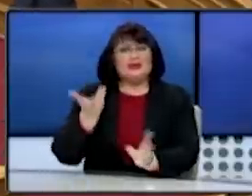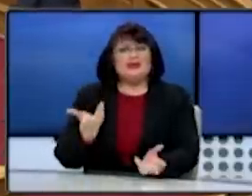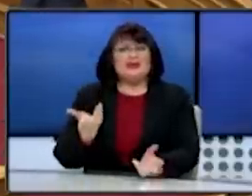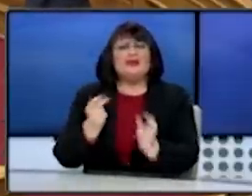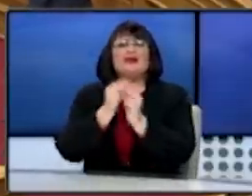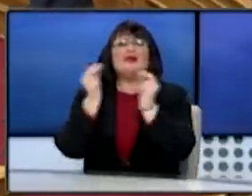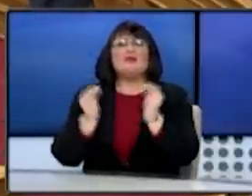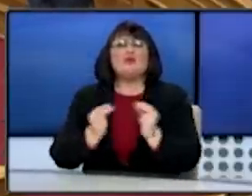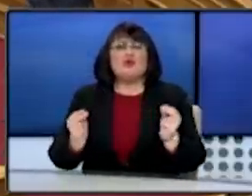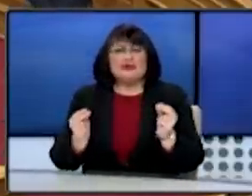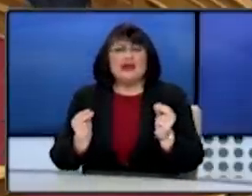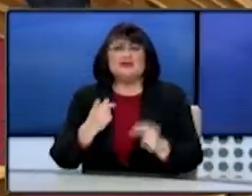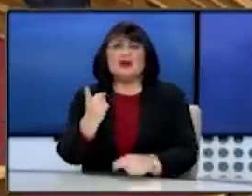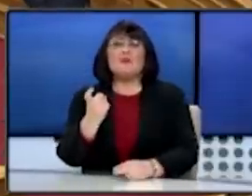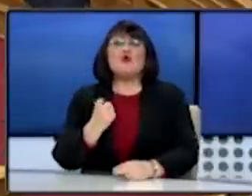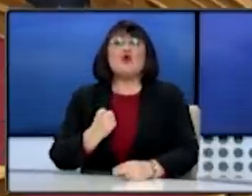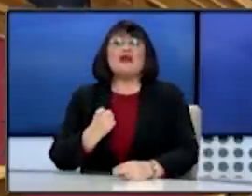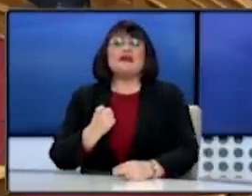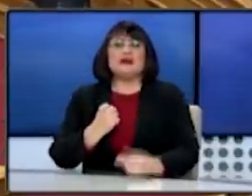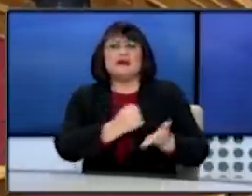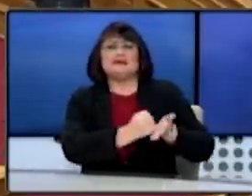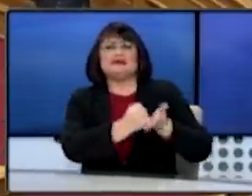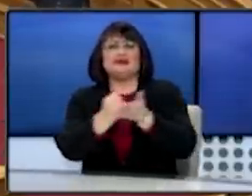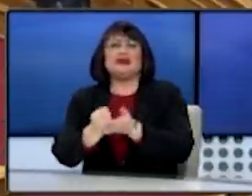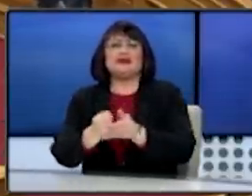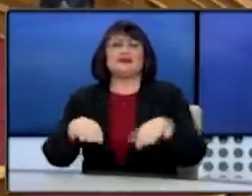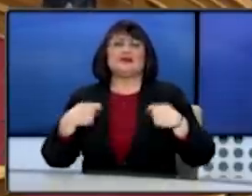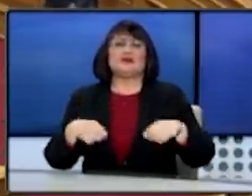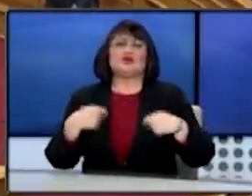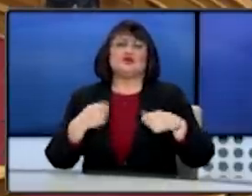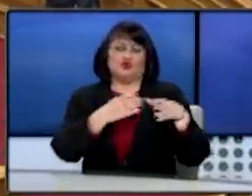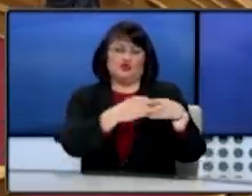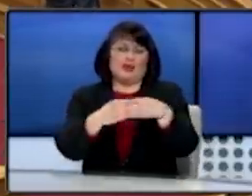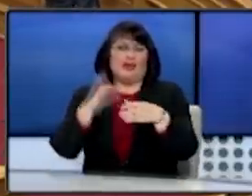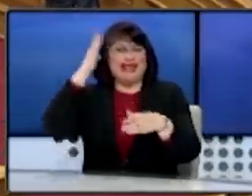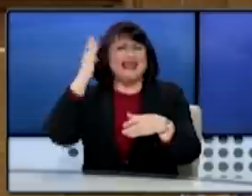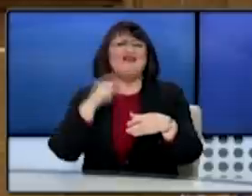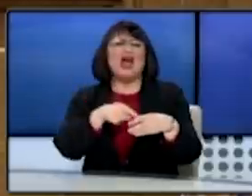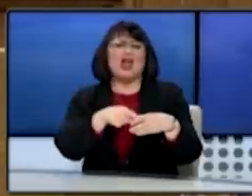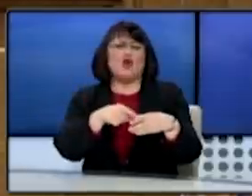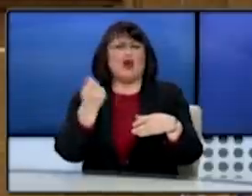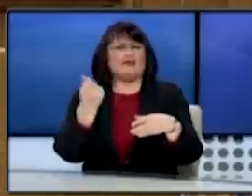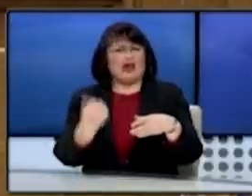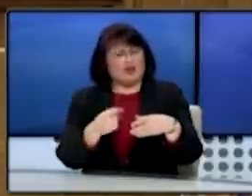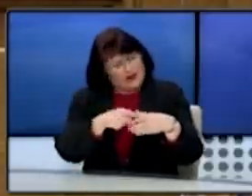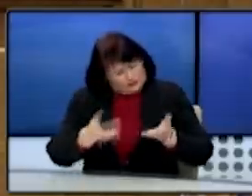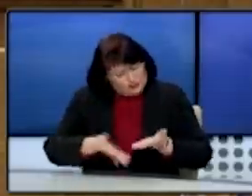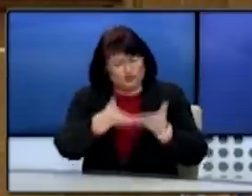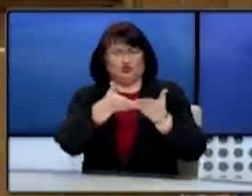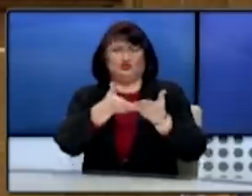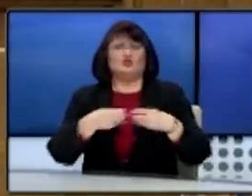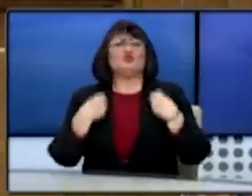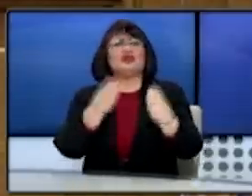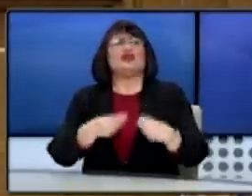το αποτέλεσμα της προκλητικής στήριξης των ισχυρών μερίδων του κεφαλαίου με νέα κίνητρα και νέα